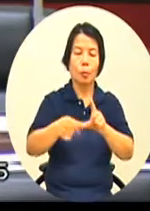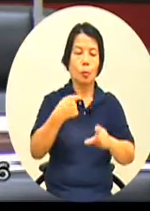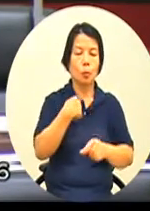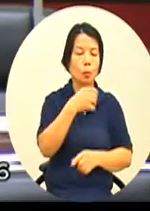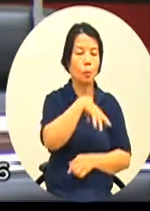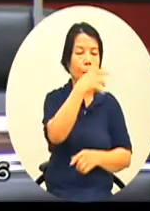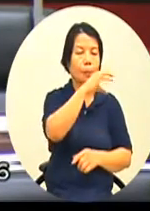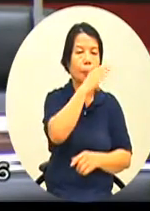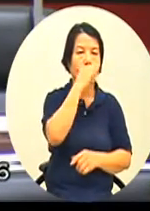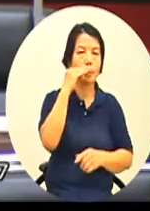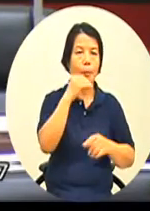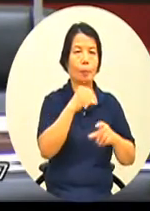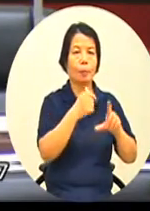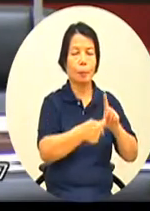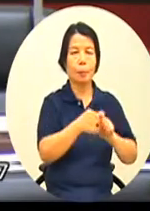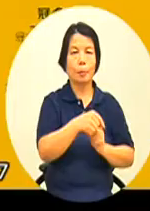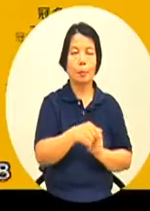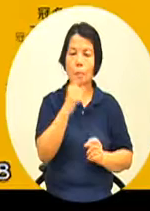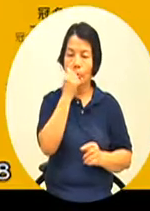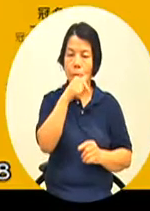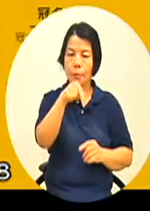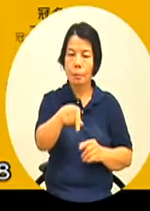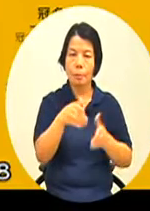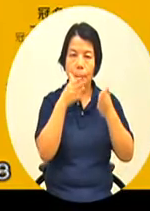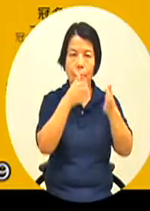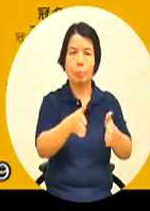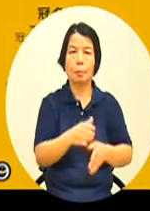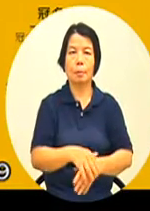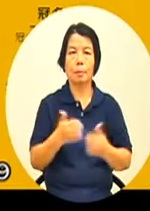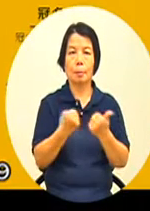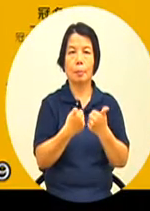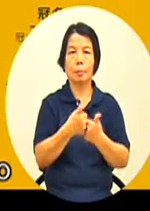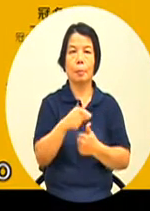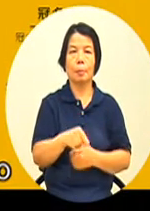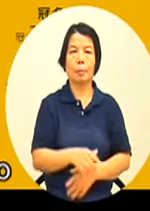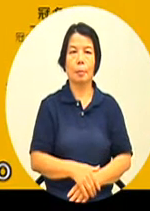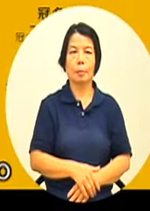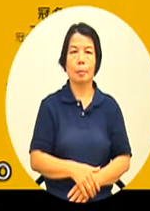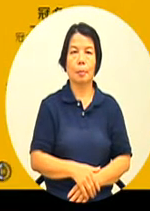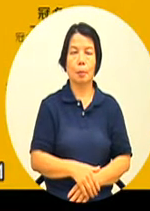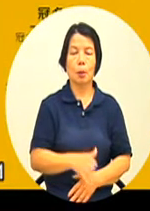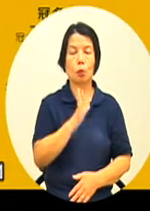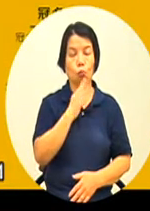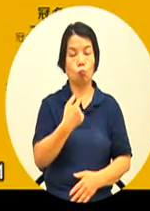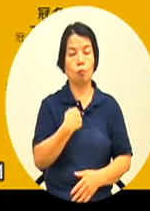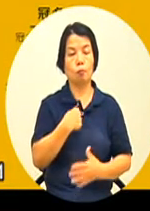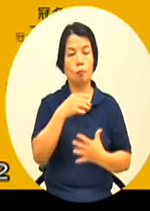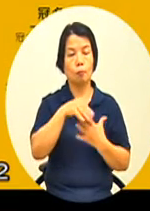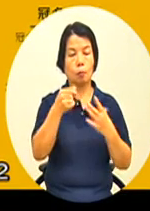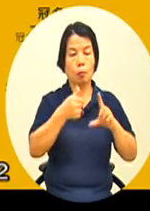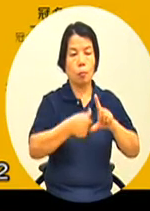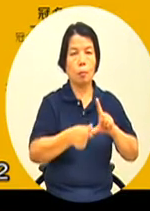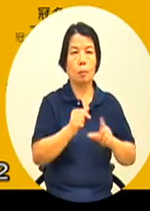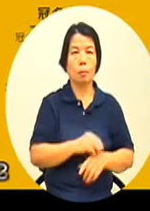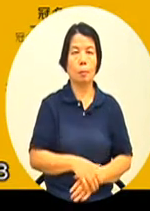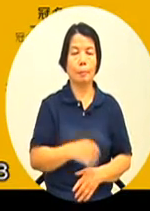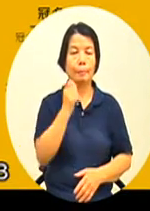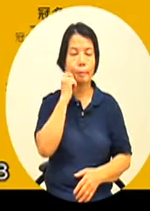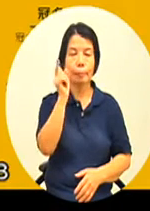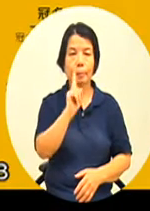来，所以我特别讲这个议题，因为这个议题呢，刚好是在我的选区。那这个议题难在哪